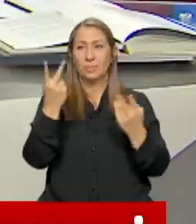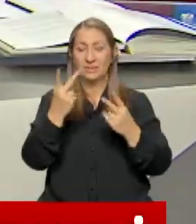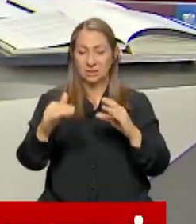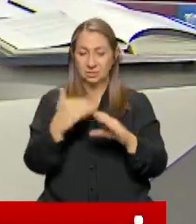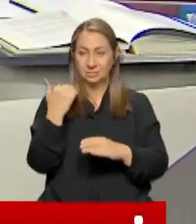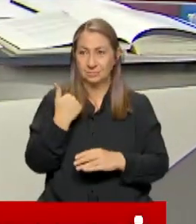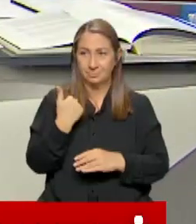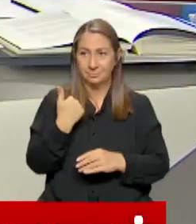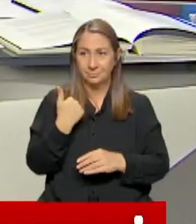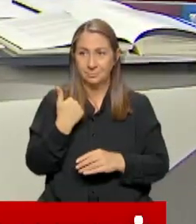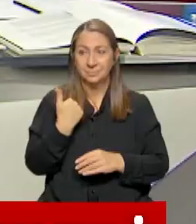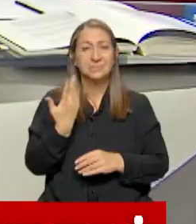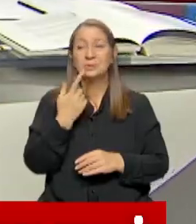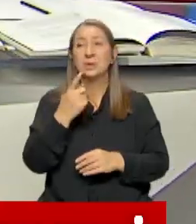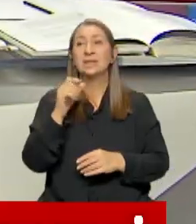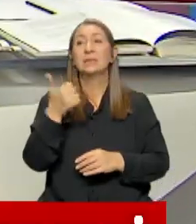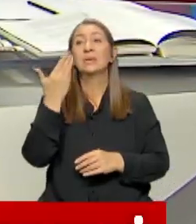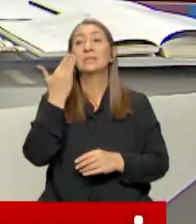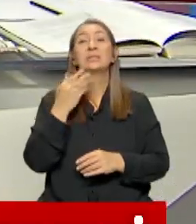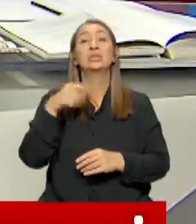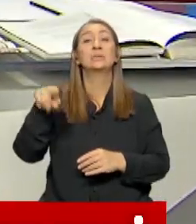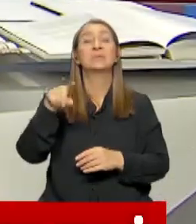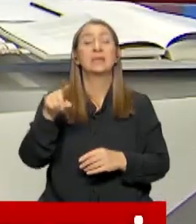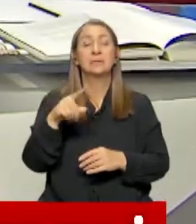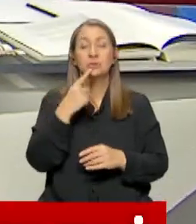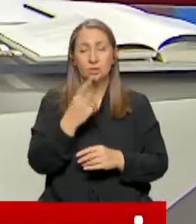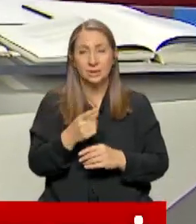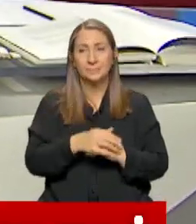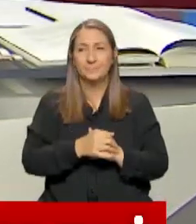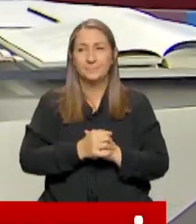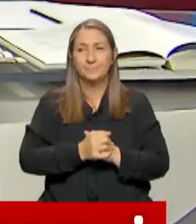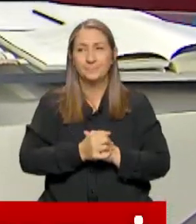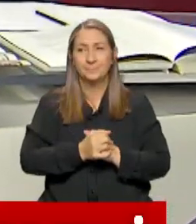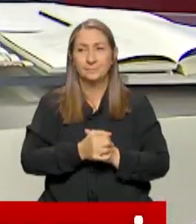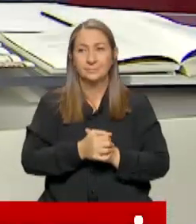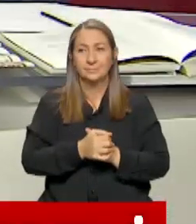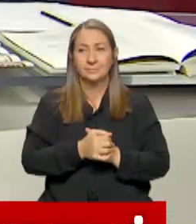geldi bak kıymetli izleyicilerimizden diyor ki